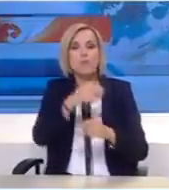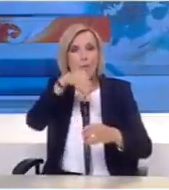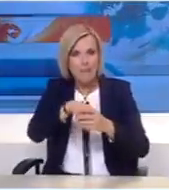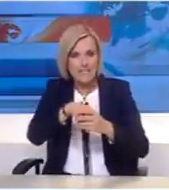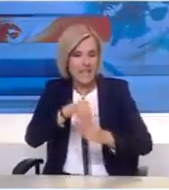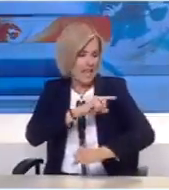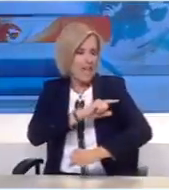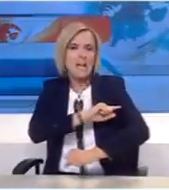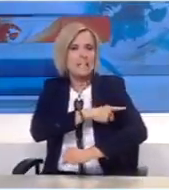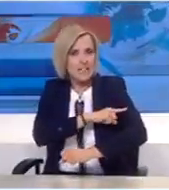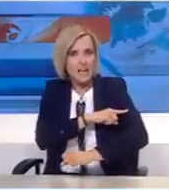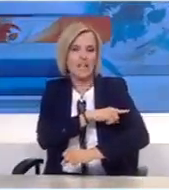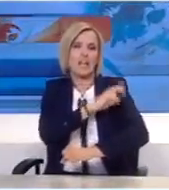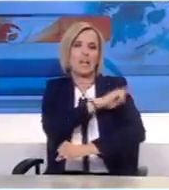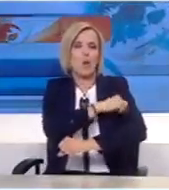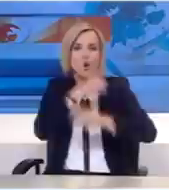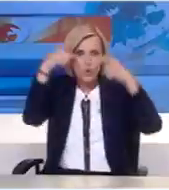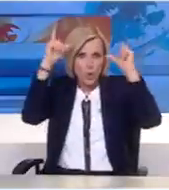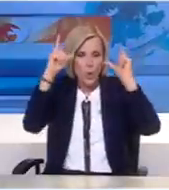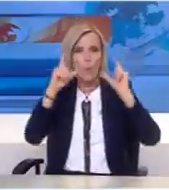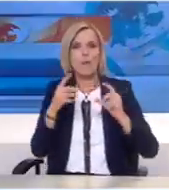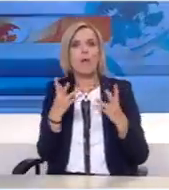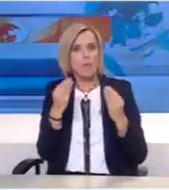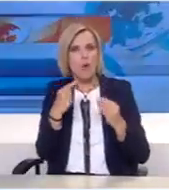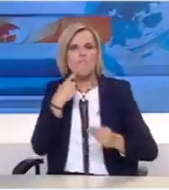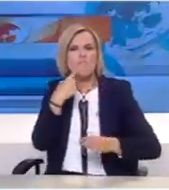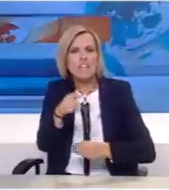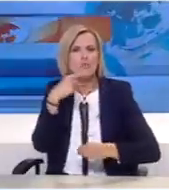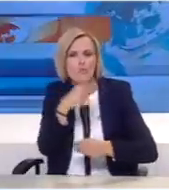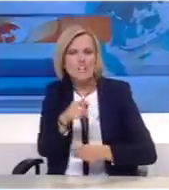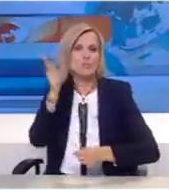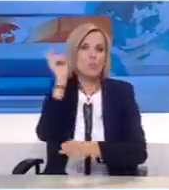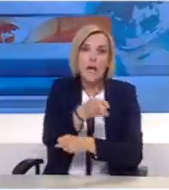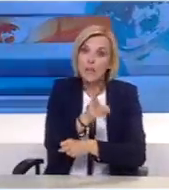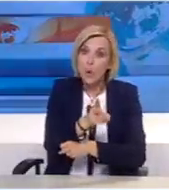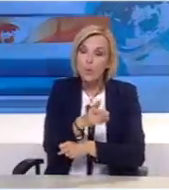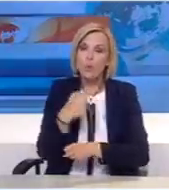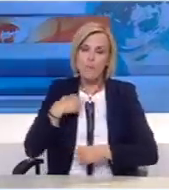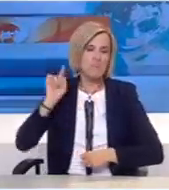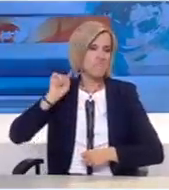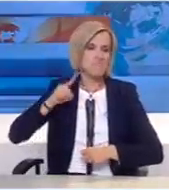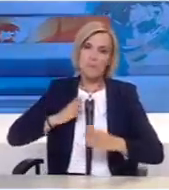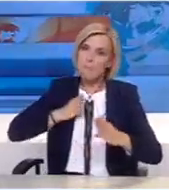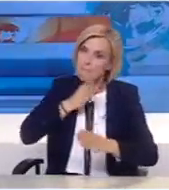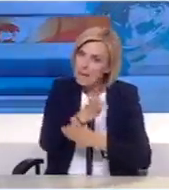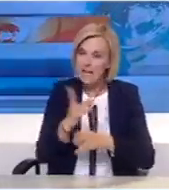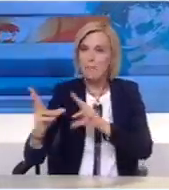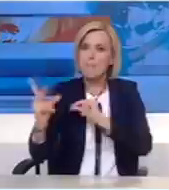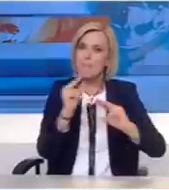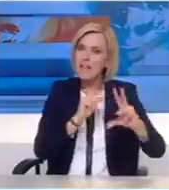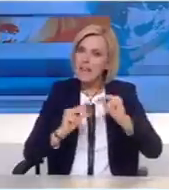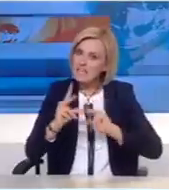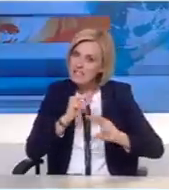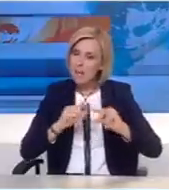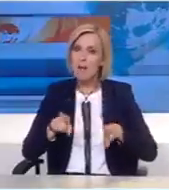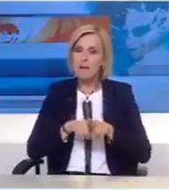των ανθρώπων, με πράγματα τα οποία δεν λέγονται μπροστά στην κάμερα. Και πήγαμε εκεί και μιλήσαμε μαζί τους, μιλήσαμε με τους